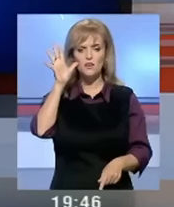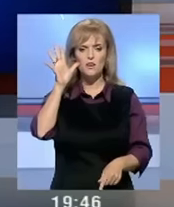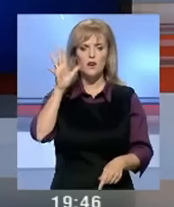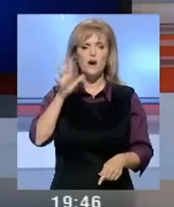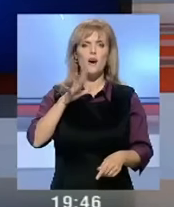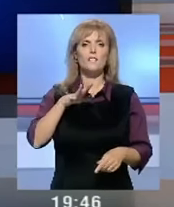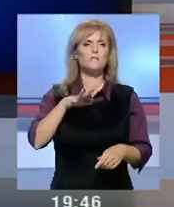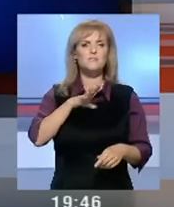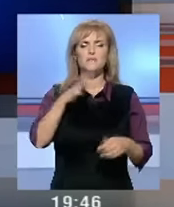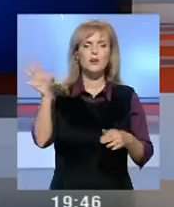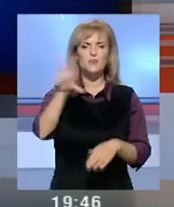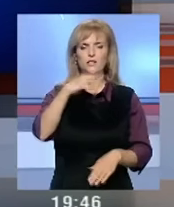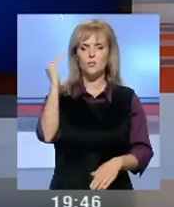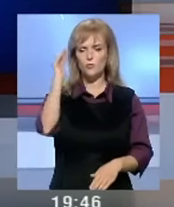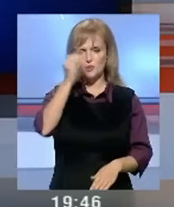corupția.